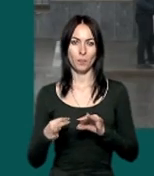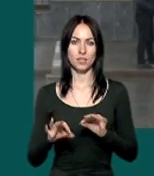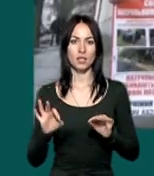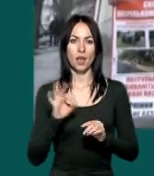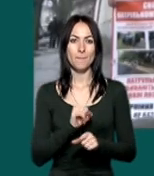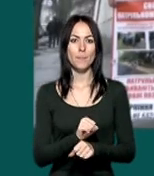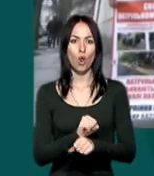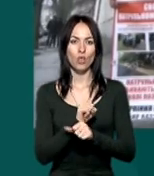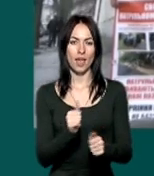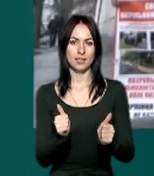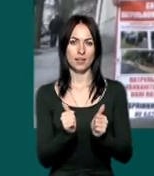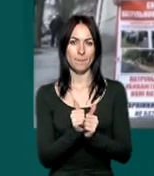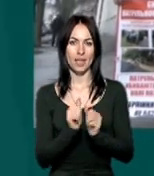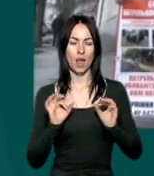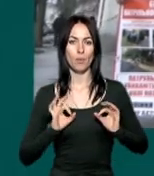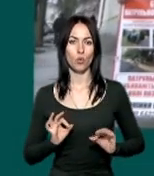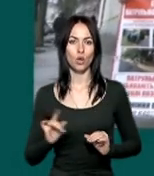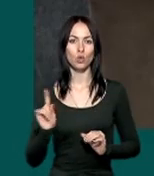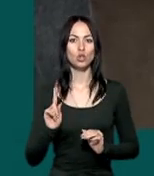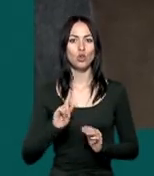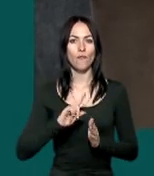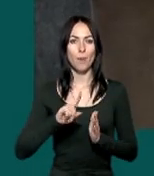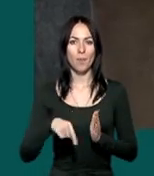Протест біля прокуратури. Чого вимагали його учасники?